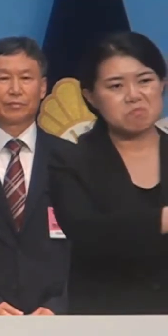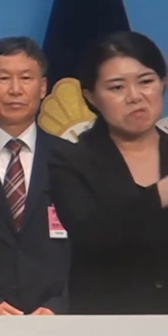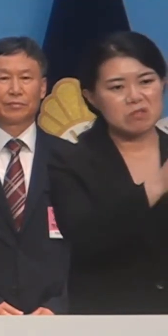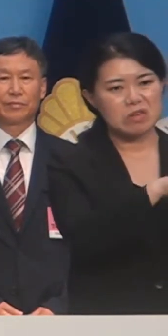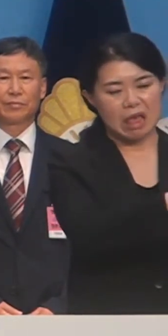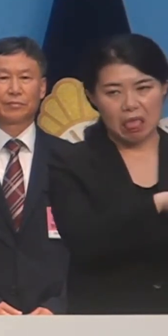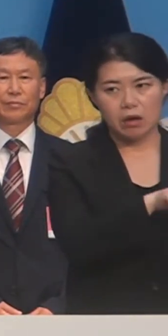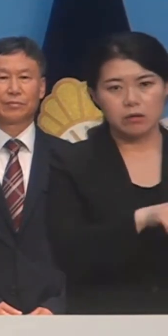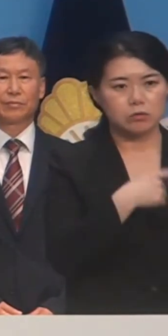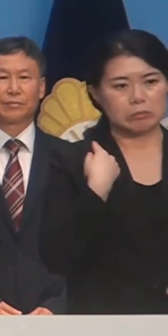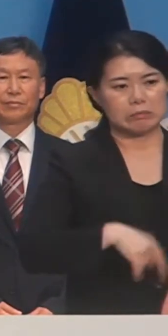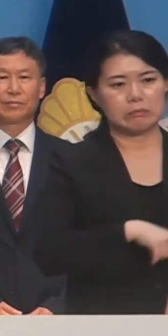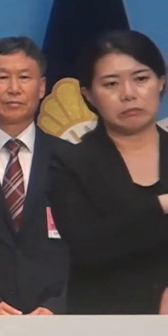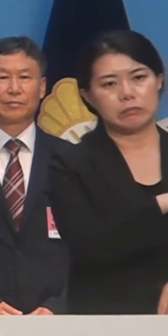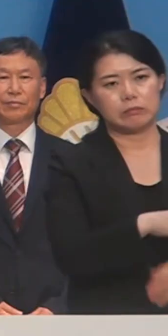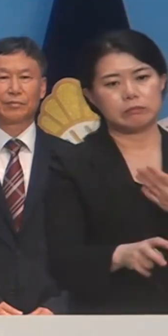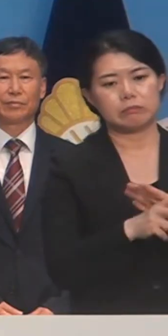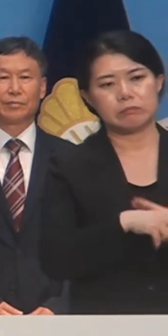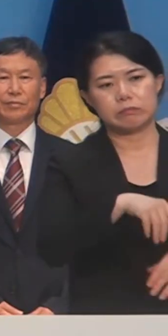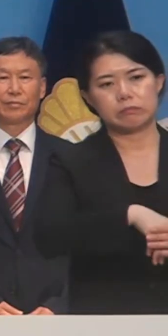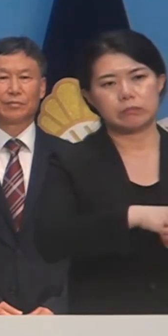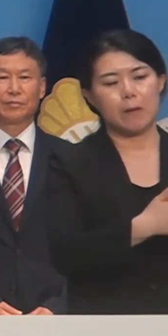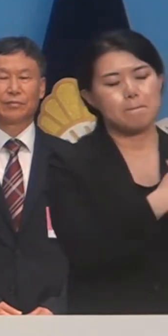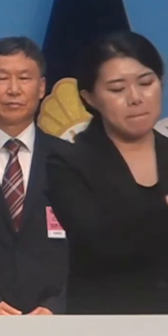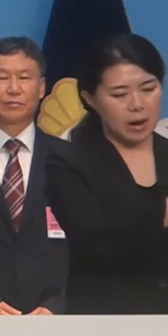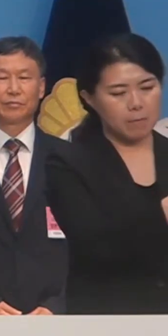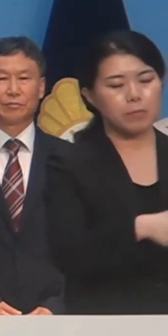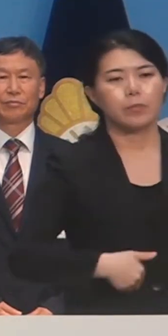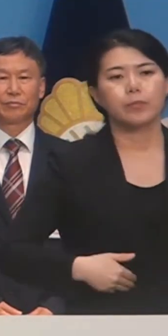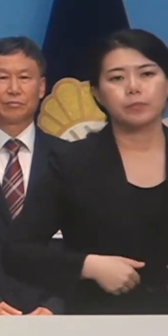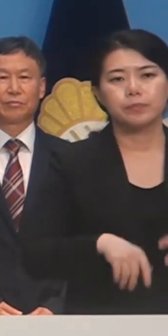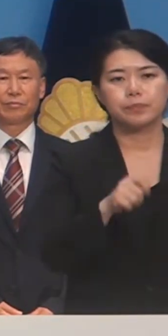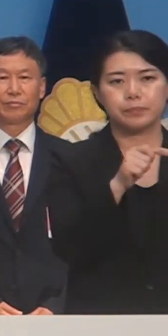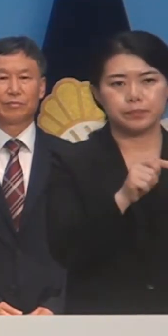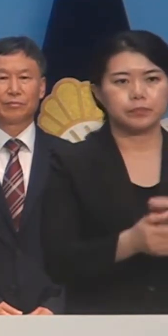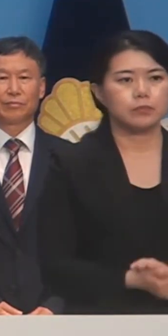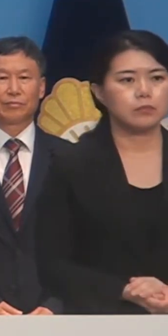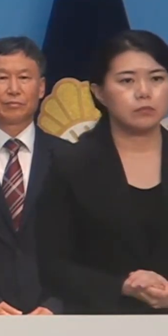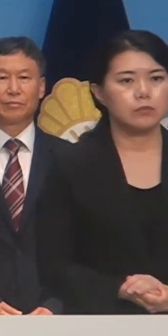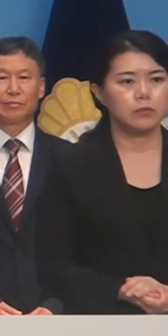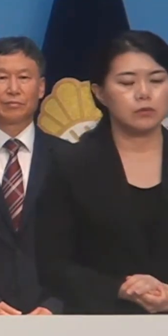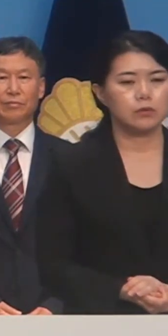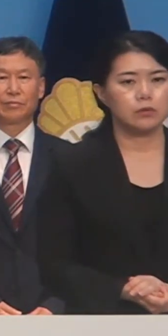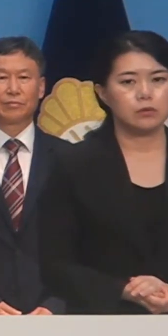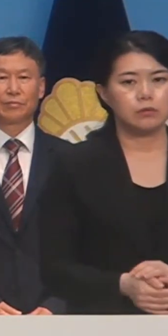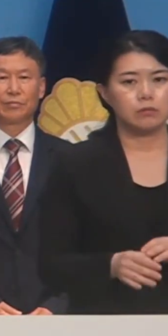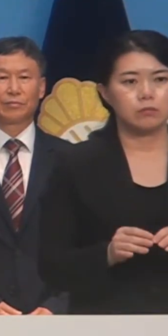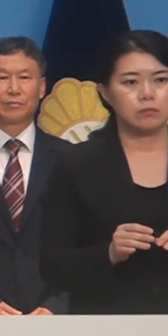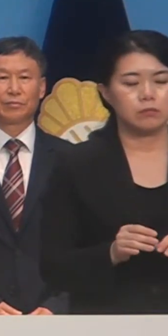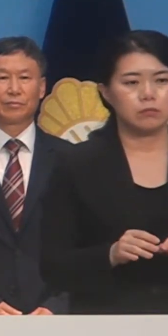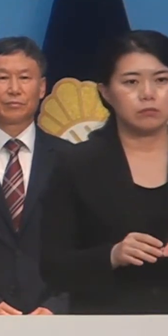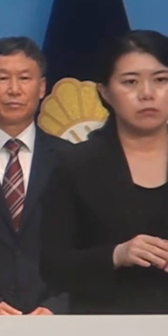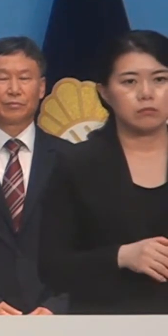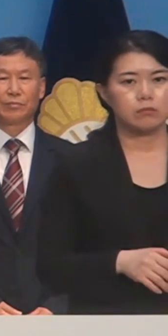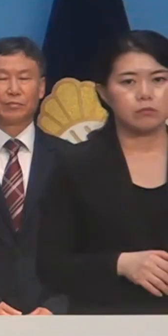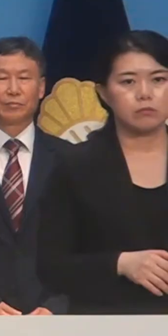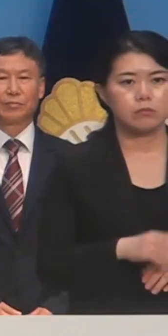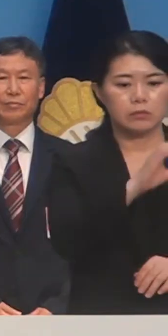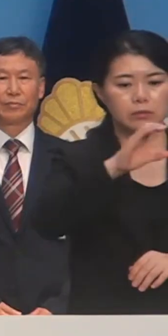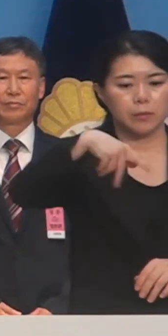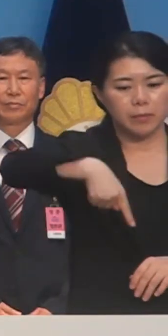세력과 중공의 부정선거를 막아야 한다. 둘째, CCP 아웃 국민운동이다.